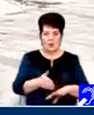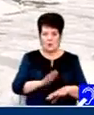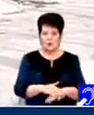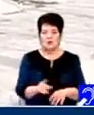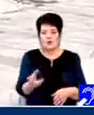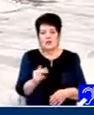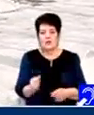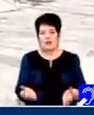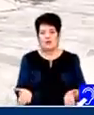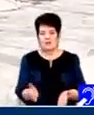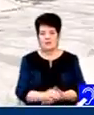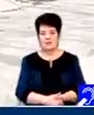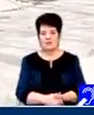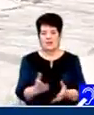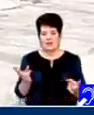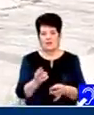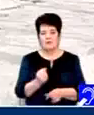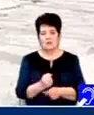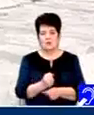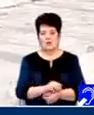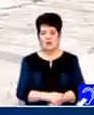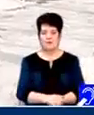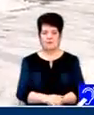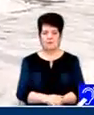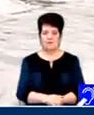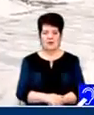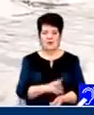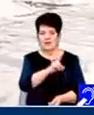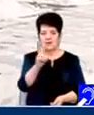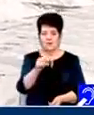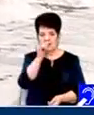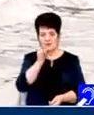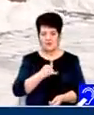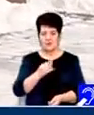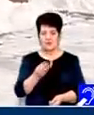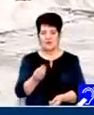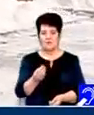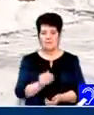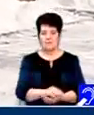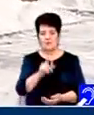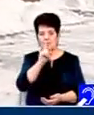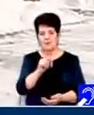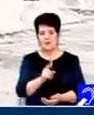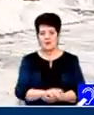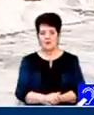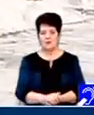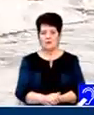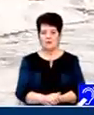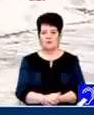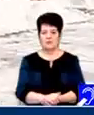dar trebuie să lucrăm. Nu ți dă nimeni bani. La ce salariu pe lună aveți? Noi